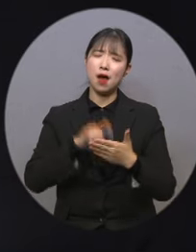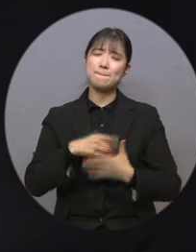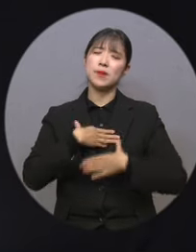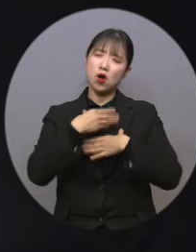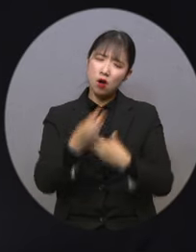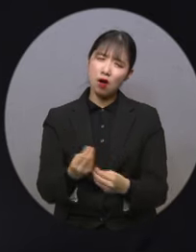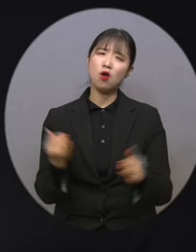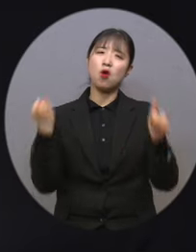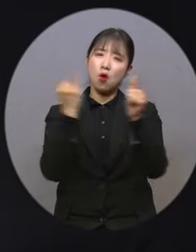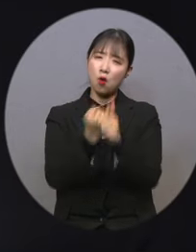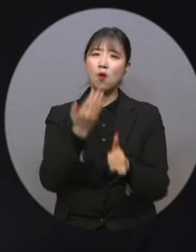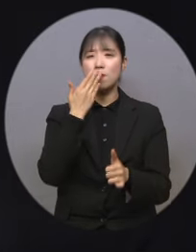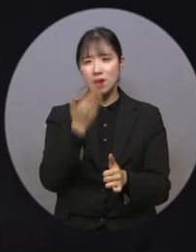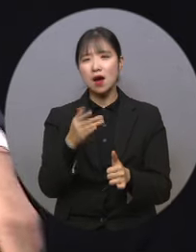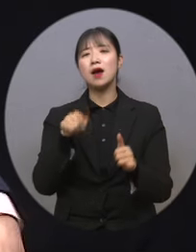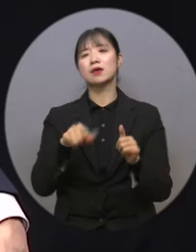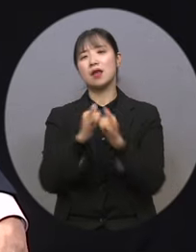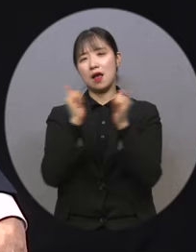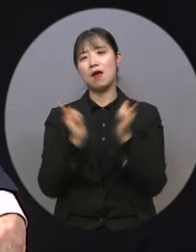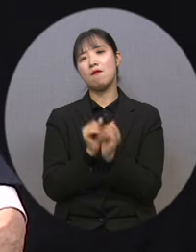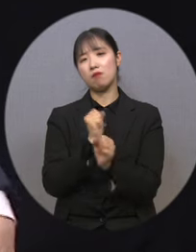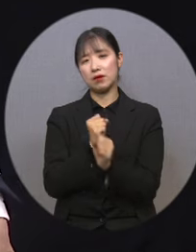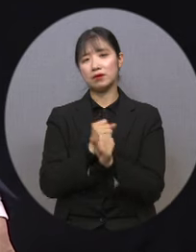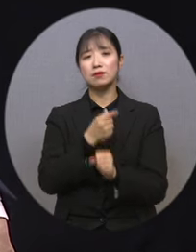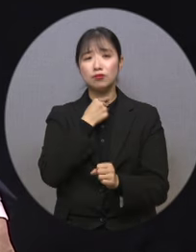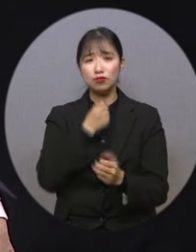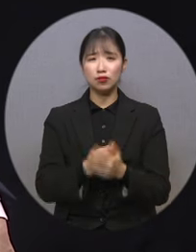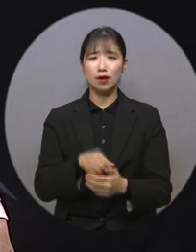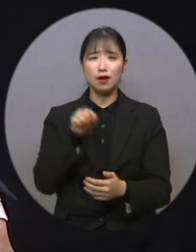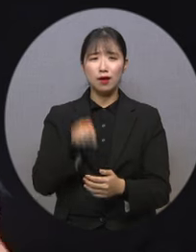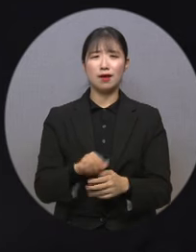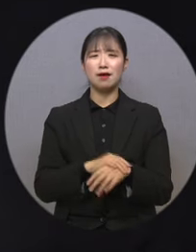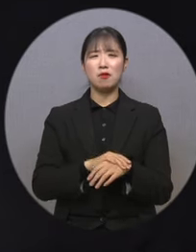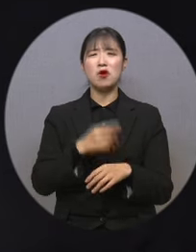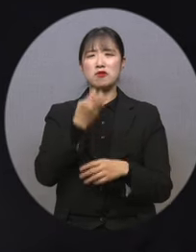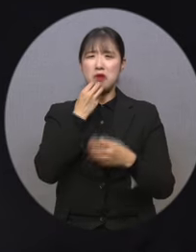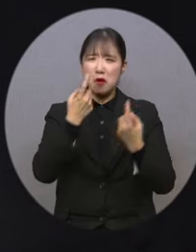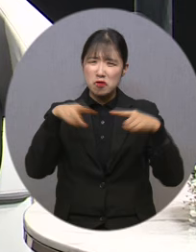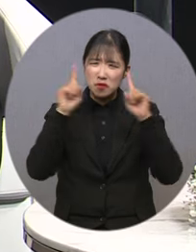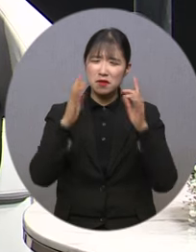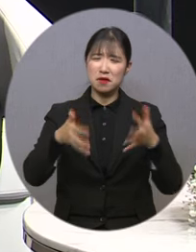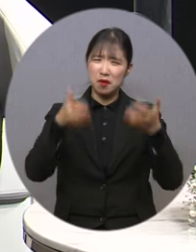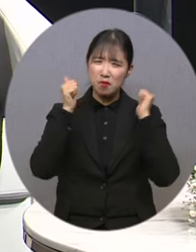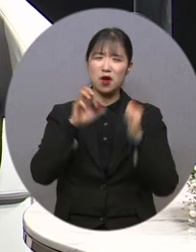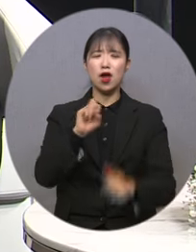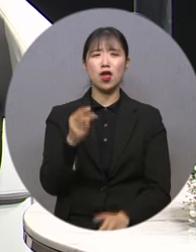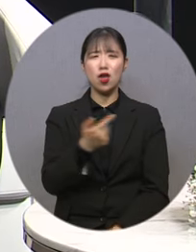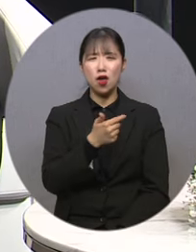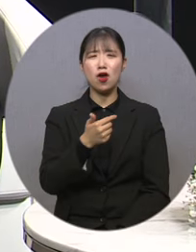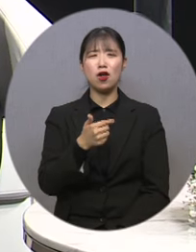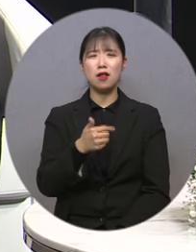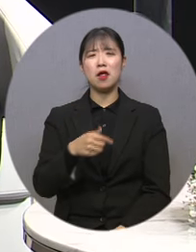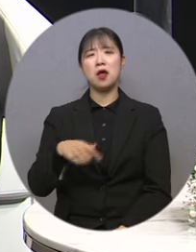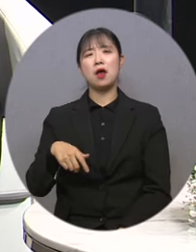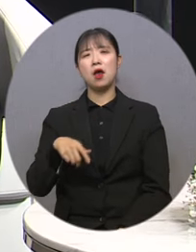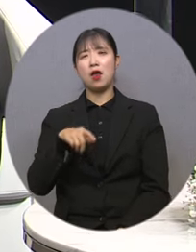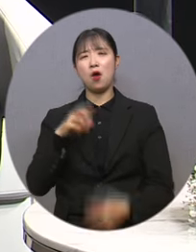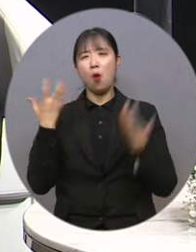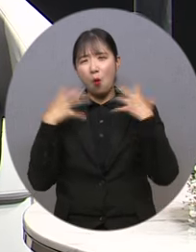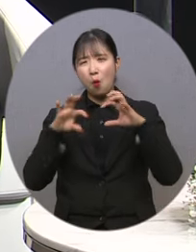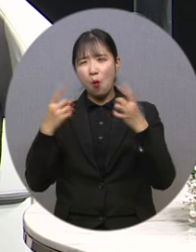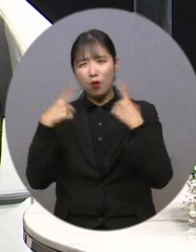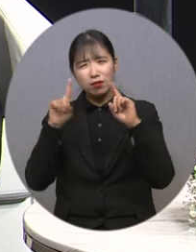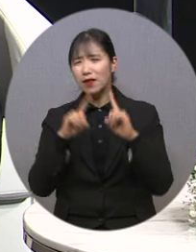결혼할 수 있는 사회를 만들어주고 싶은 거예요. 이건 잘난 사람들 서울대 나오고 뭐 연대 고대 나온 사람들 판이야. 그